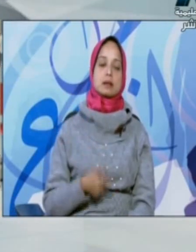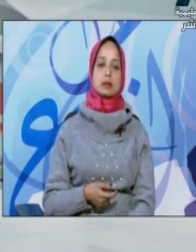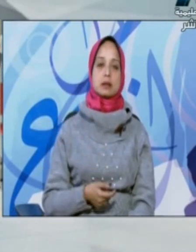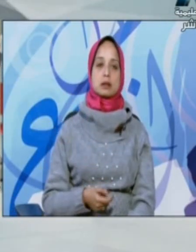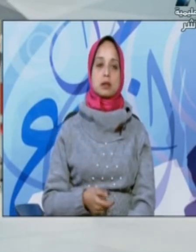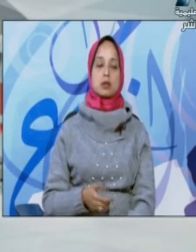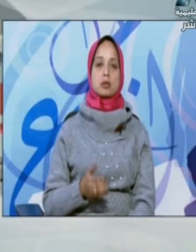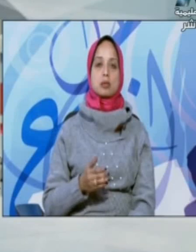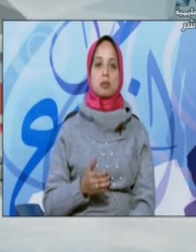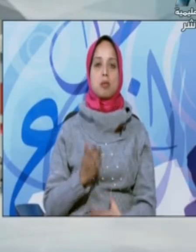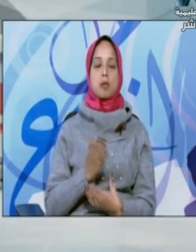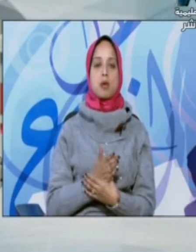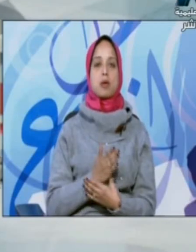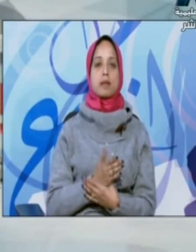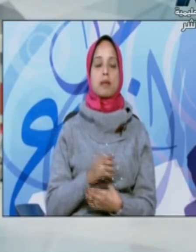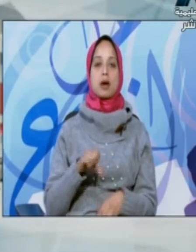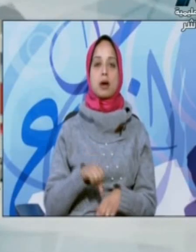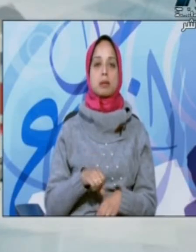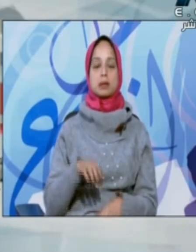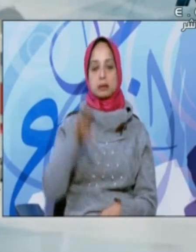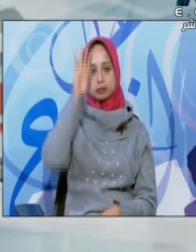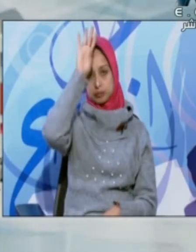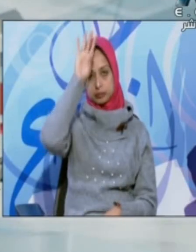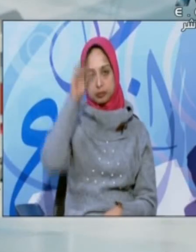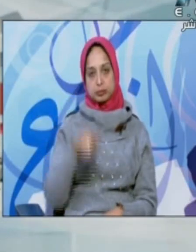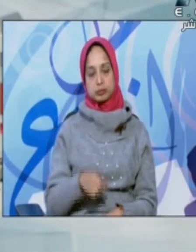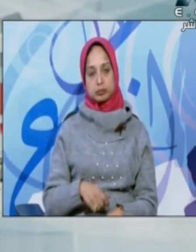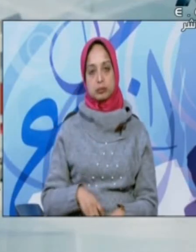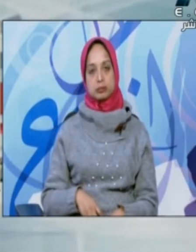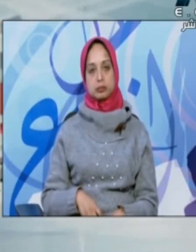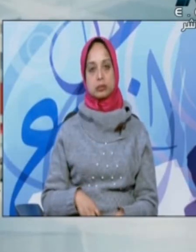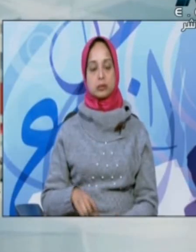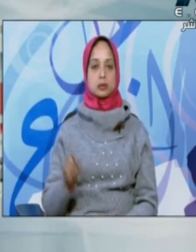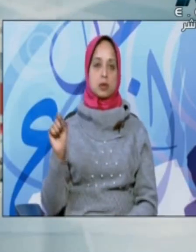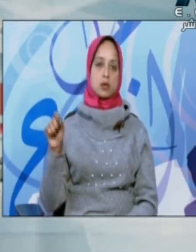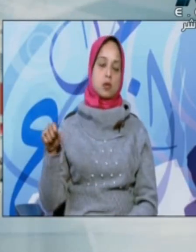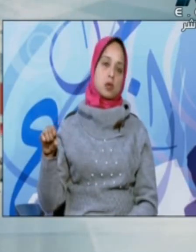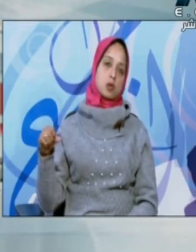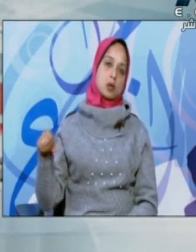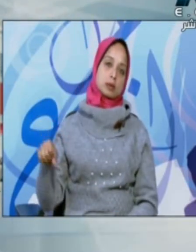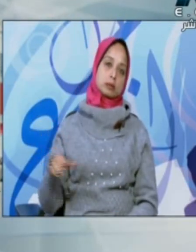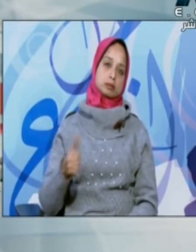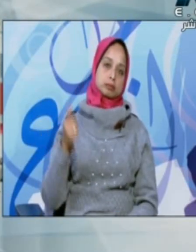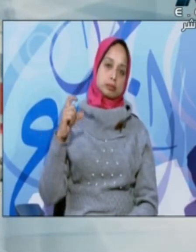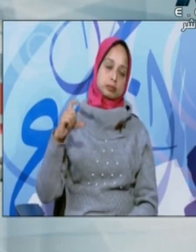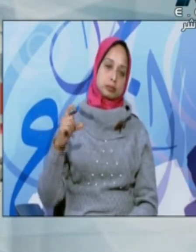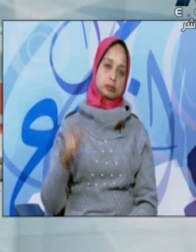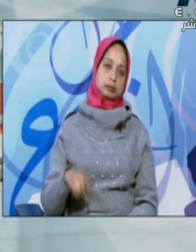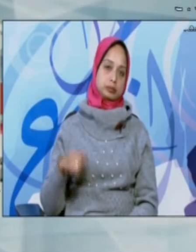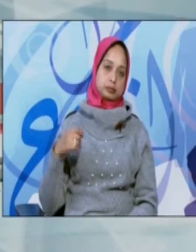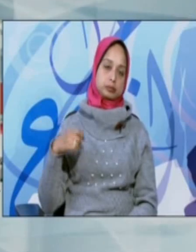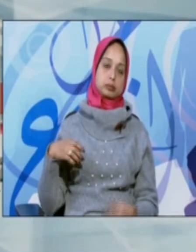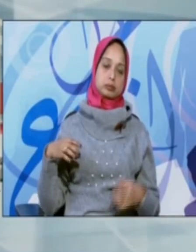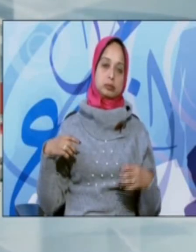موقف فؤاد سراج الدين وزير